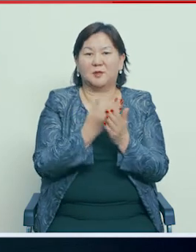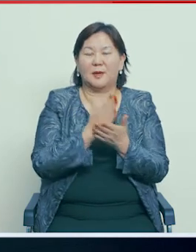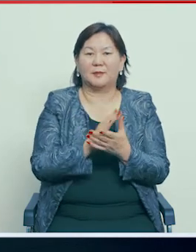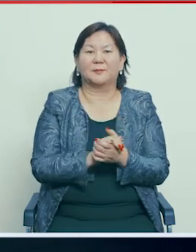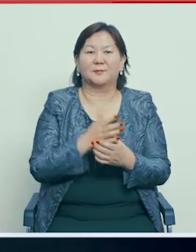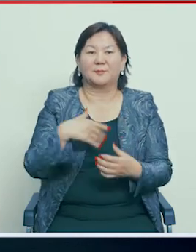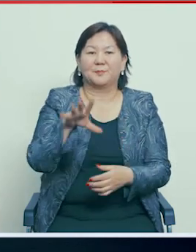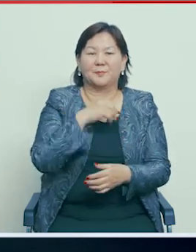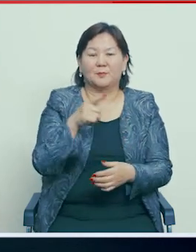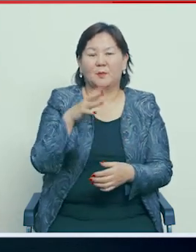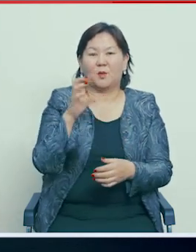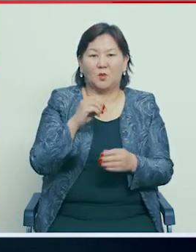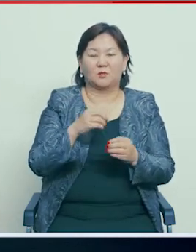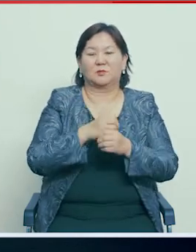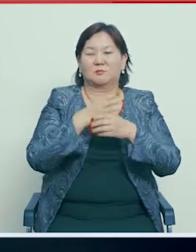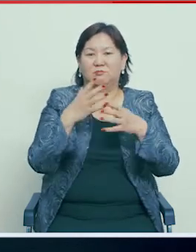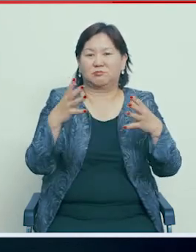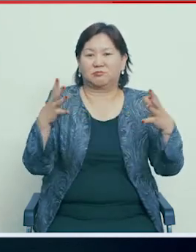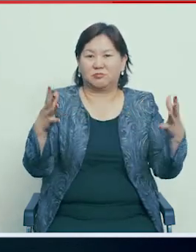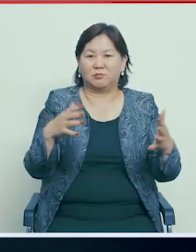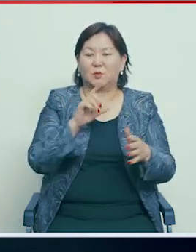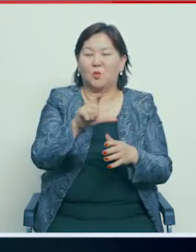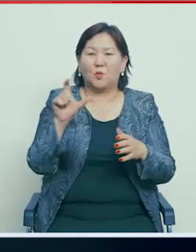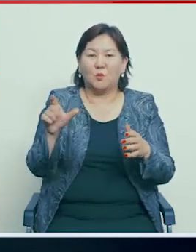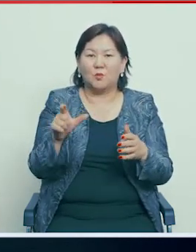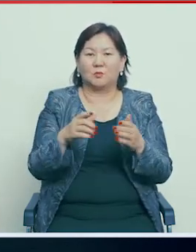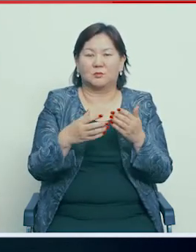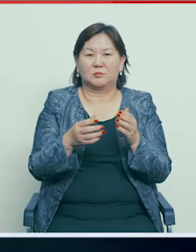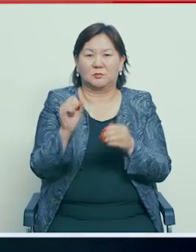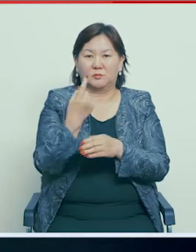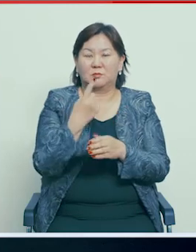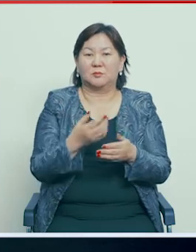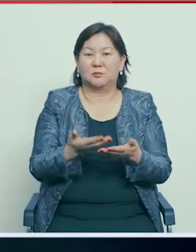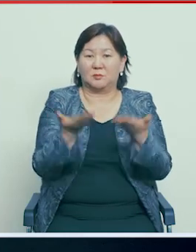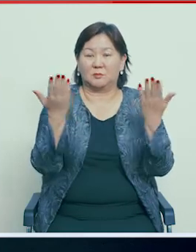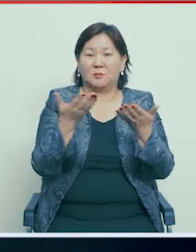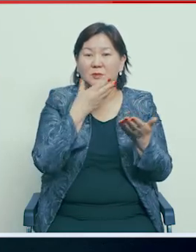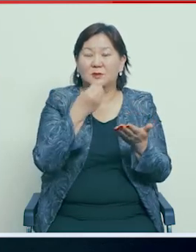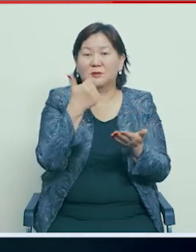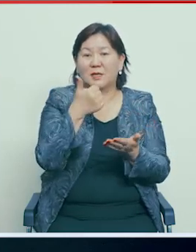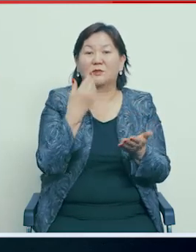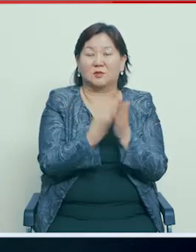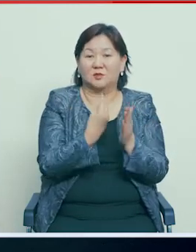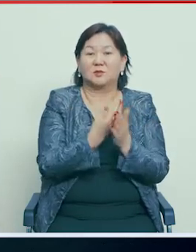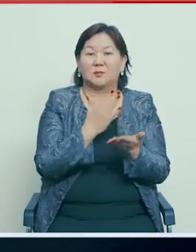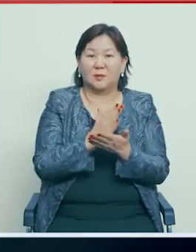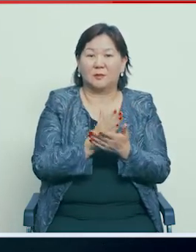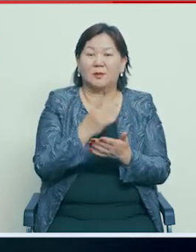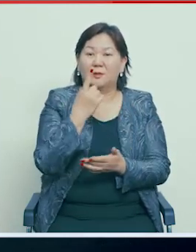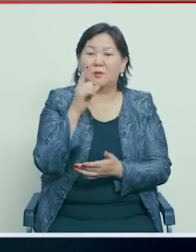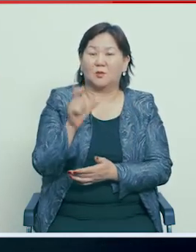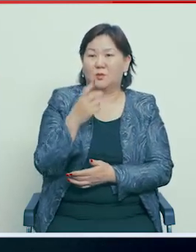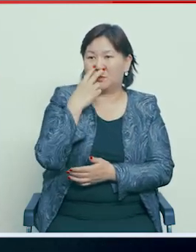Тэгэхээр бид нар энийг гоё ингээ дэлгэрүүлээсээ хүмүүст ингээ сонсоосоо гэсэн бас сайн жишээнүүд бас хүмүүст нэг үе